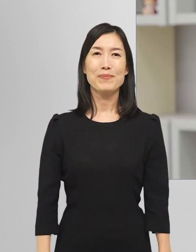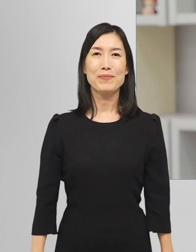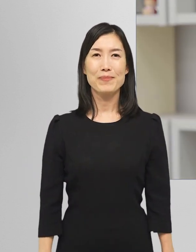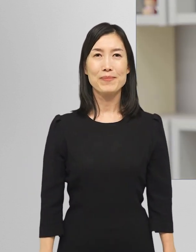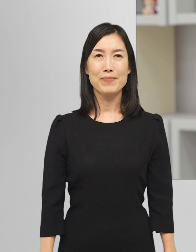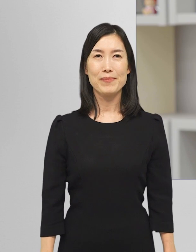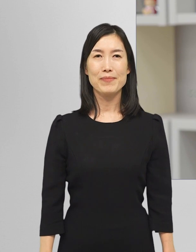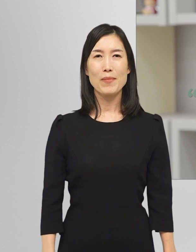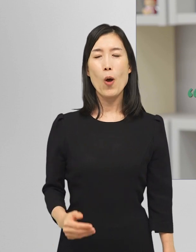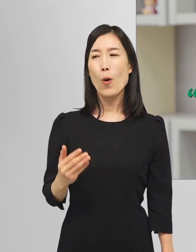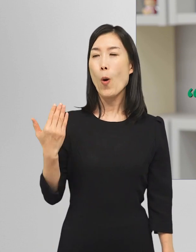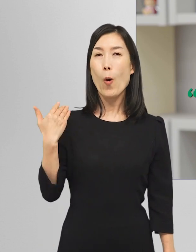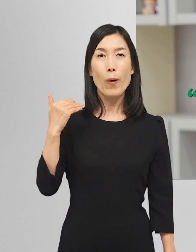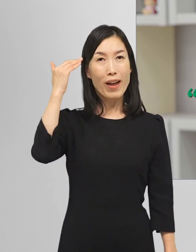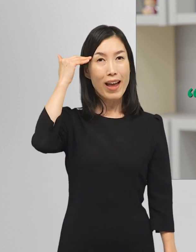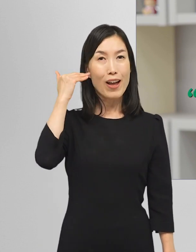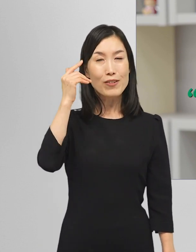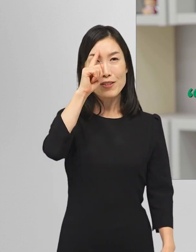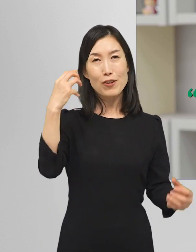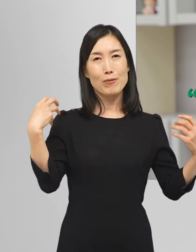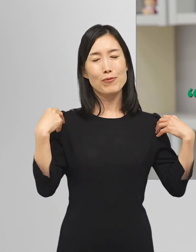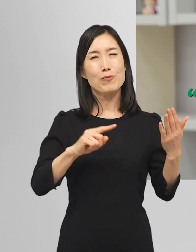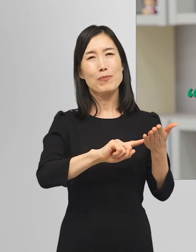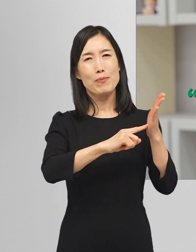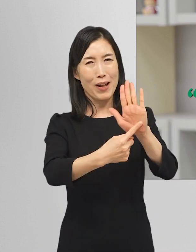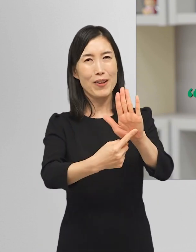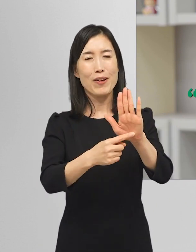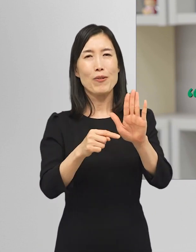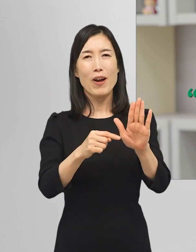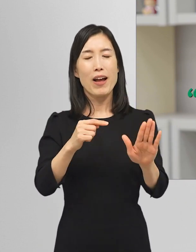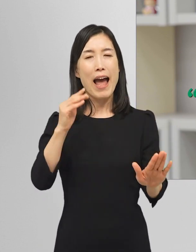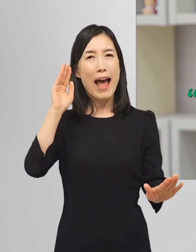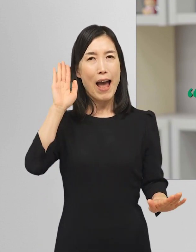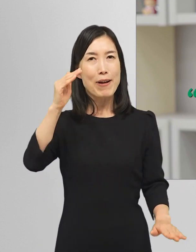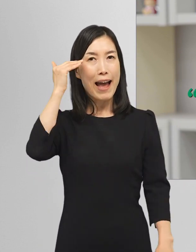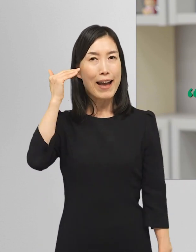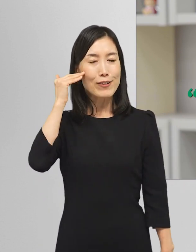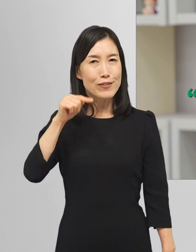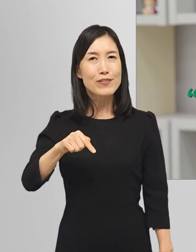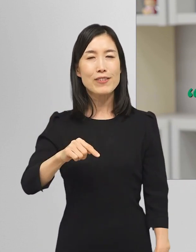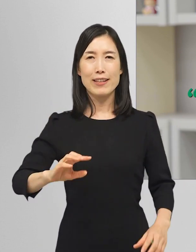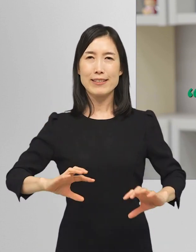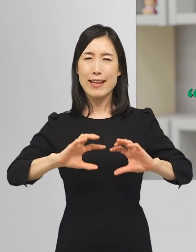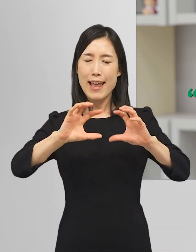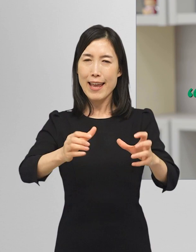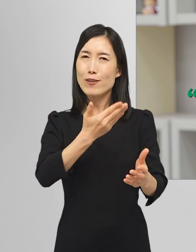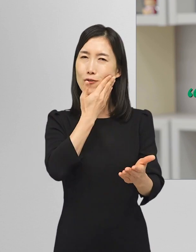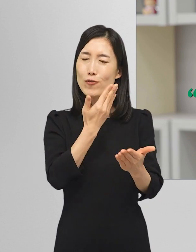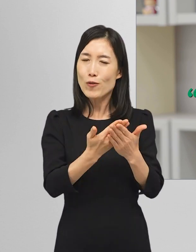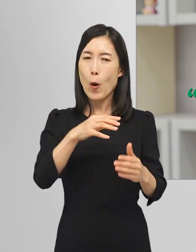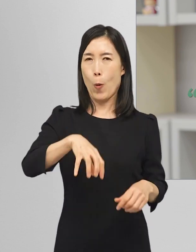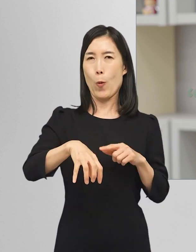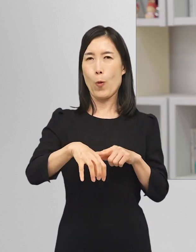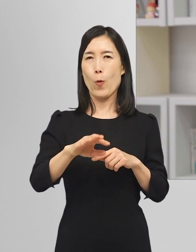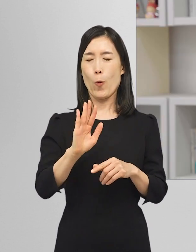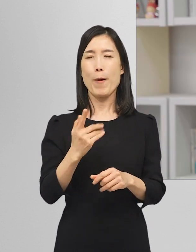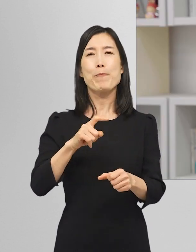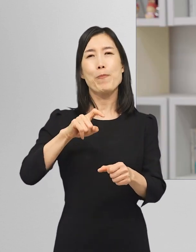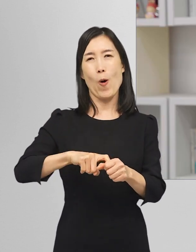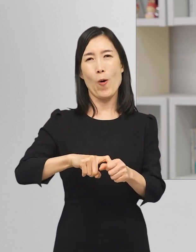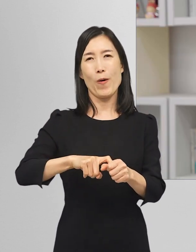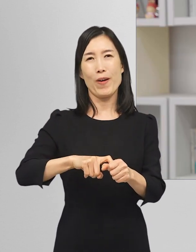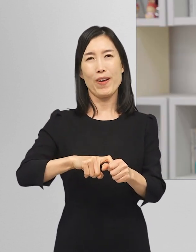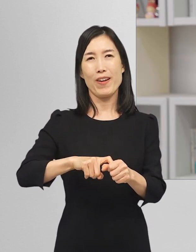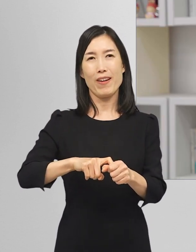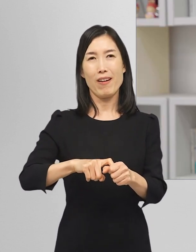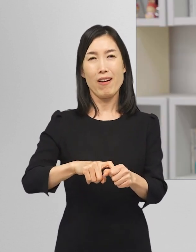최근 우리 정부는 글로벌 중추국가 실현이라는 국정과제를 전 세계에 공표한 바 있습니다. 이런